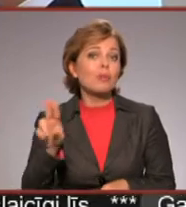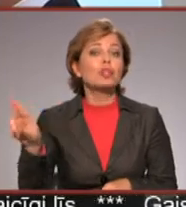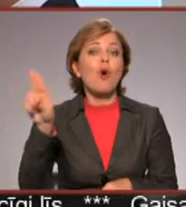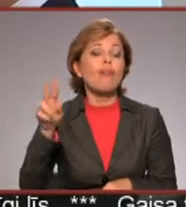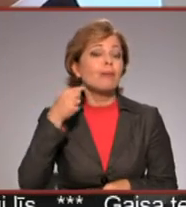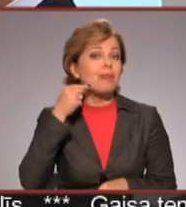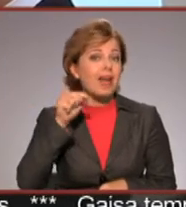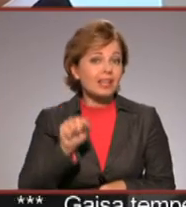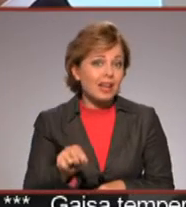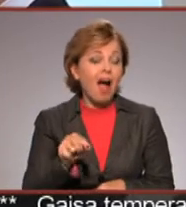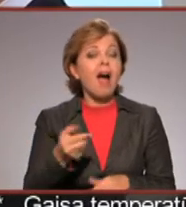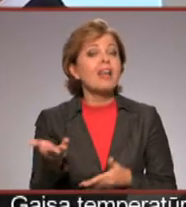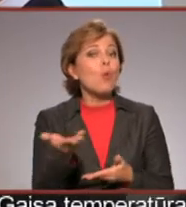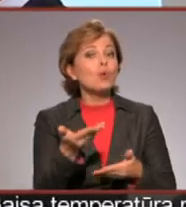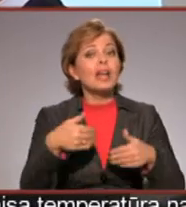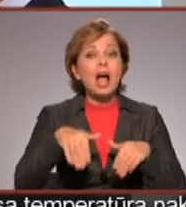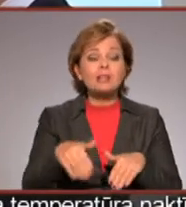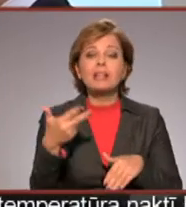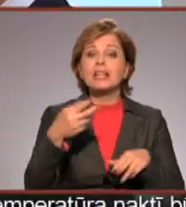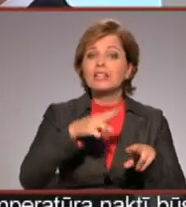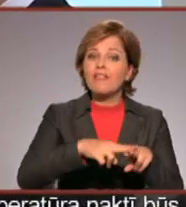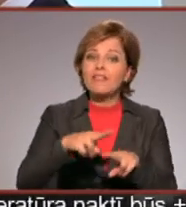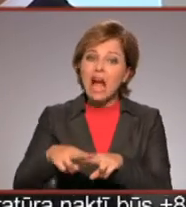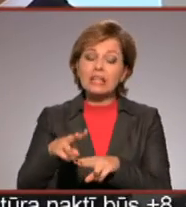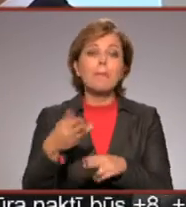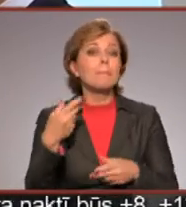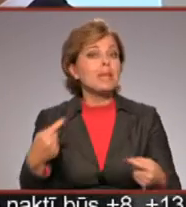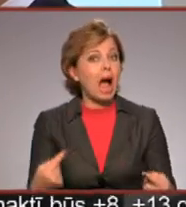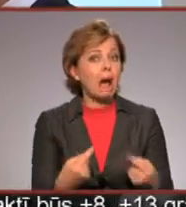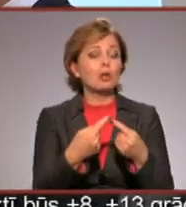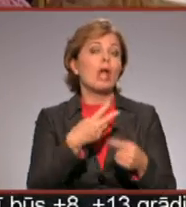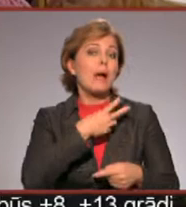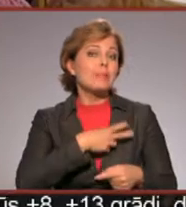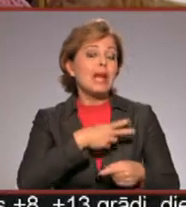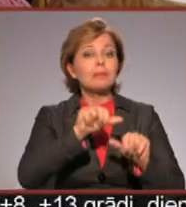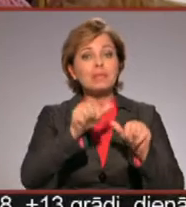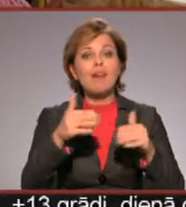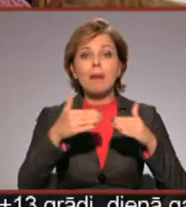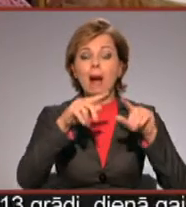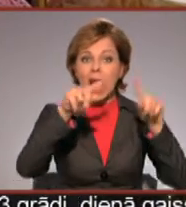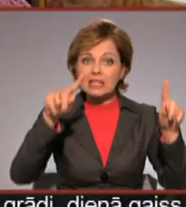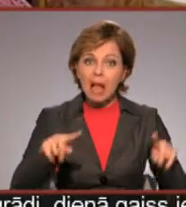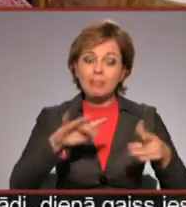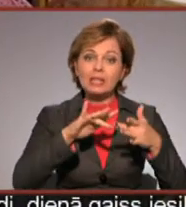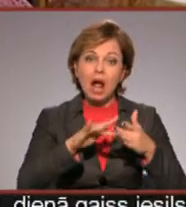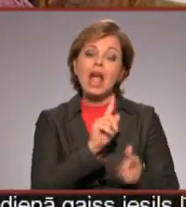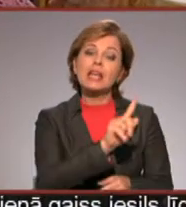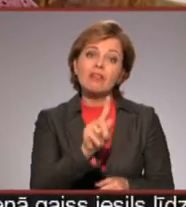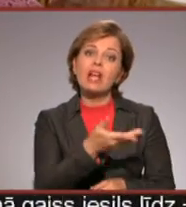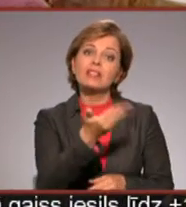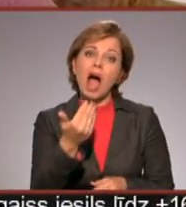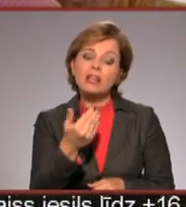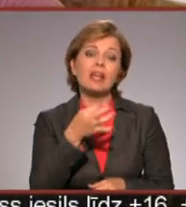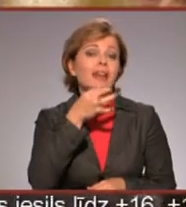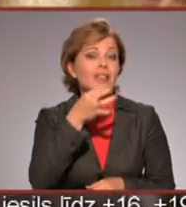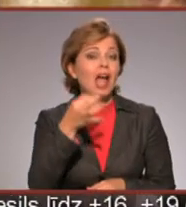Rīgā. Vēl tikai jāizlem, kur no trim vietām būtu piemērotāka. Biedrības izveidotajā mājaslapā internetā ik viens aicināts izteikt savu